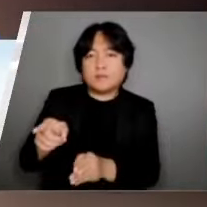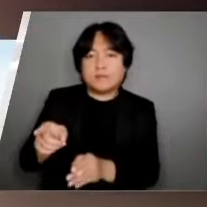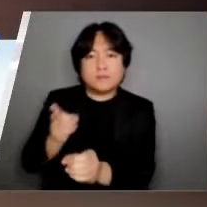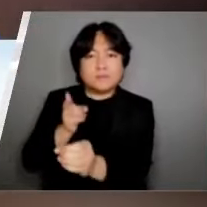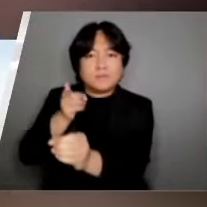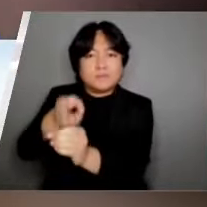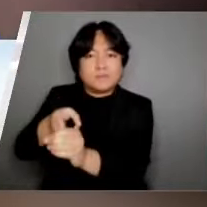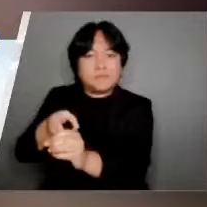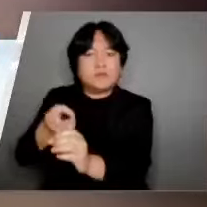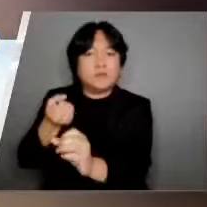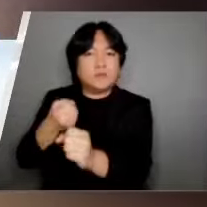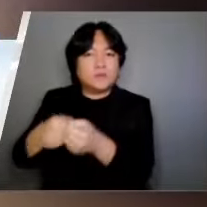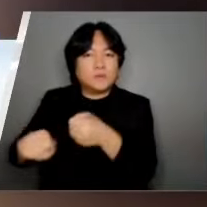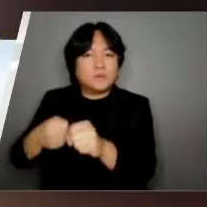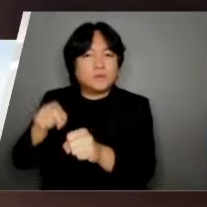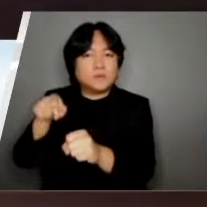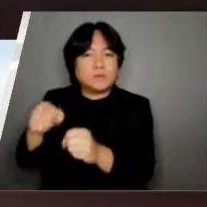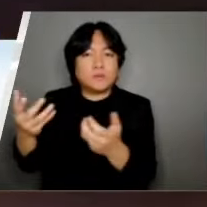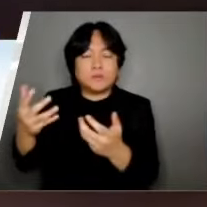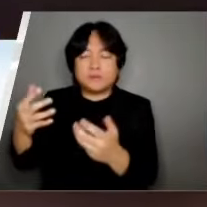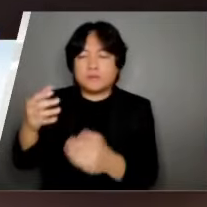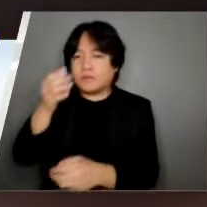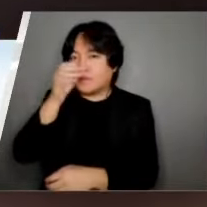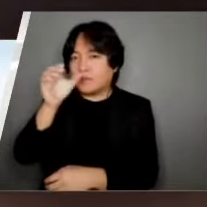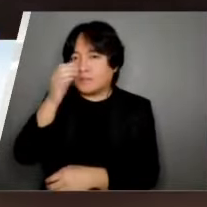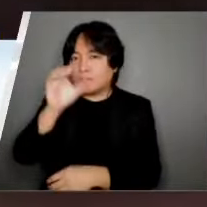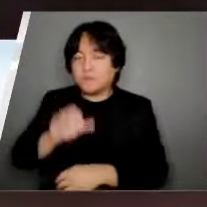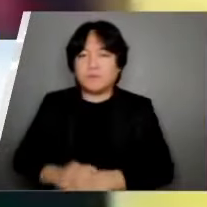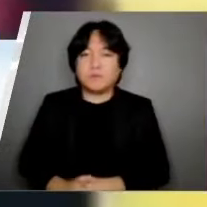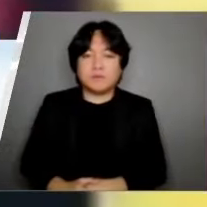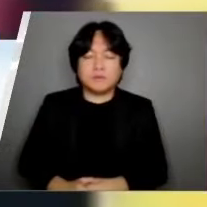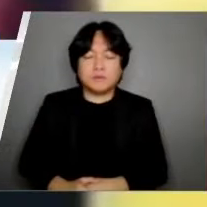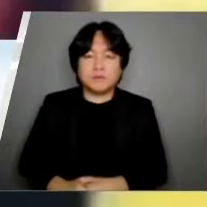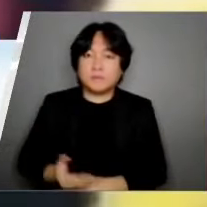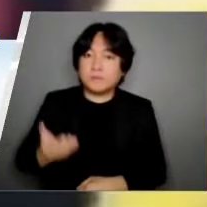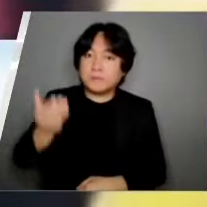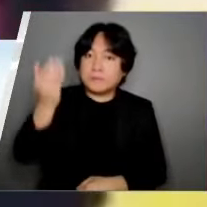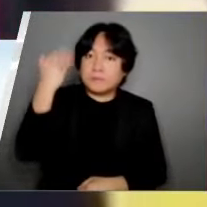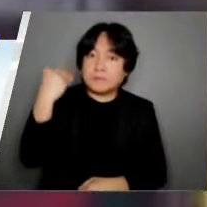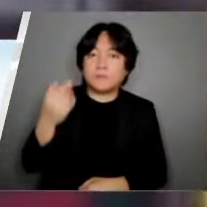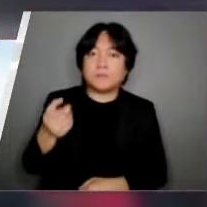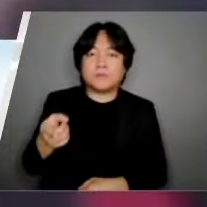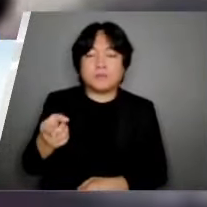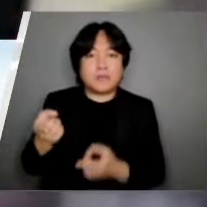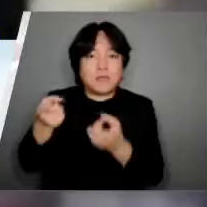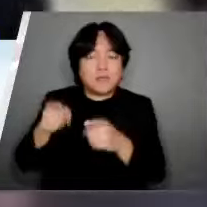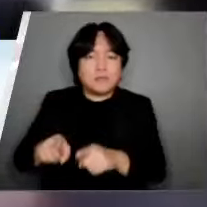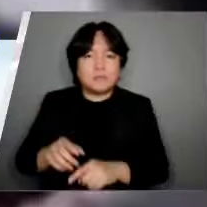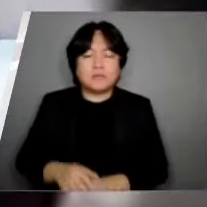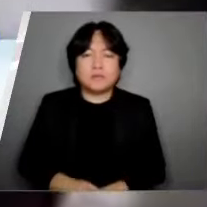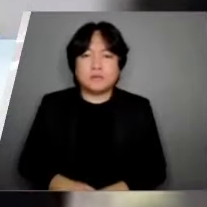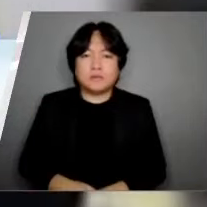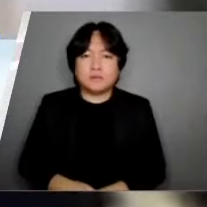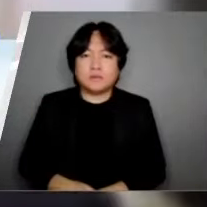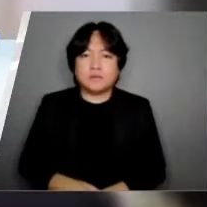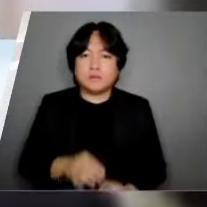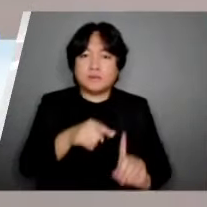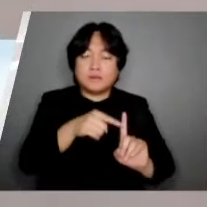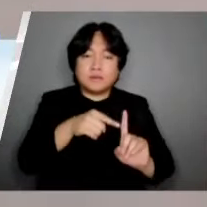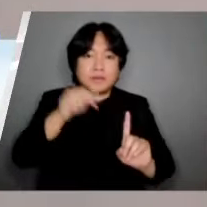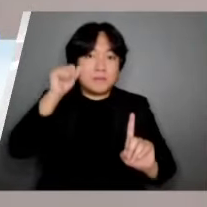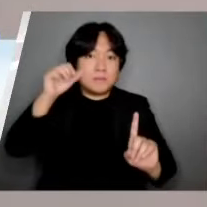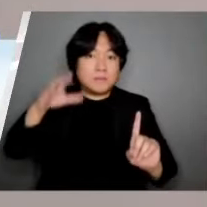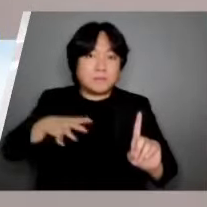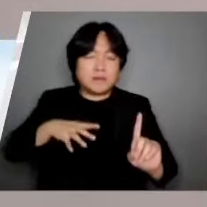sa Cebu City. Sa kuha ng video ito, noong bisperas ng Pasigarbo, makikita ang lalaking naka-t-shirt at shorts